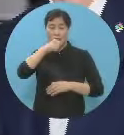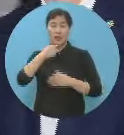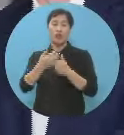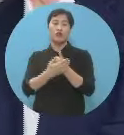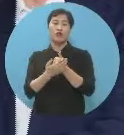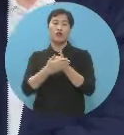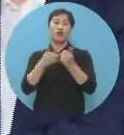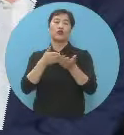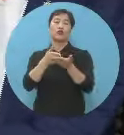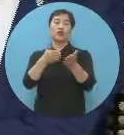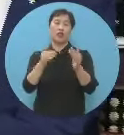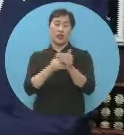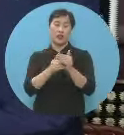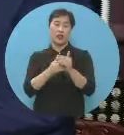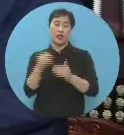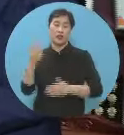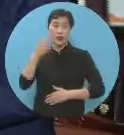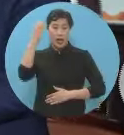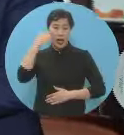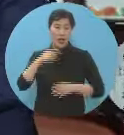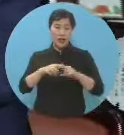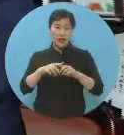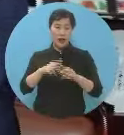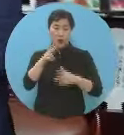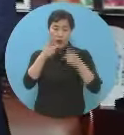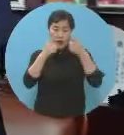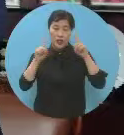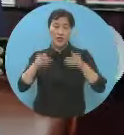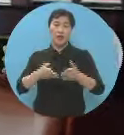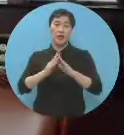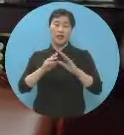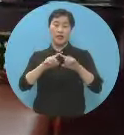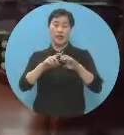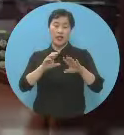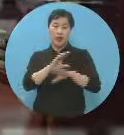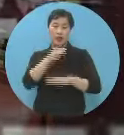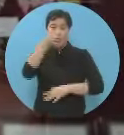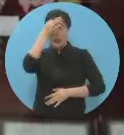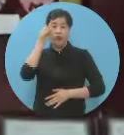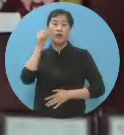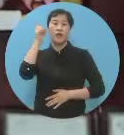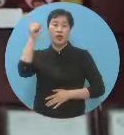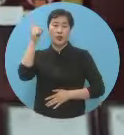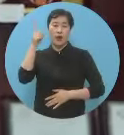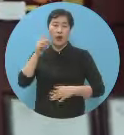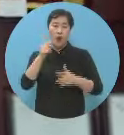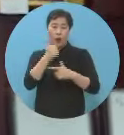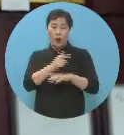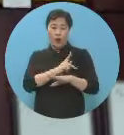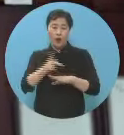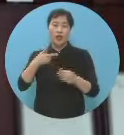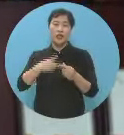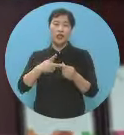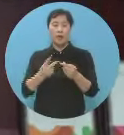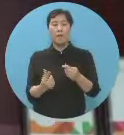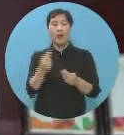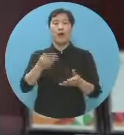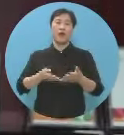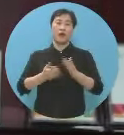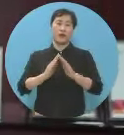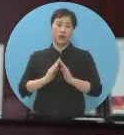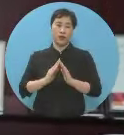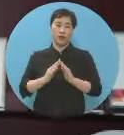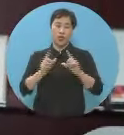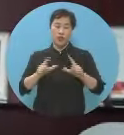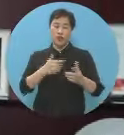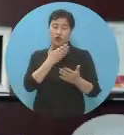지원을 요청했습니다. 또 한전공대 설립과 전기자동차 기술 개발, 호남 고속철도 2단계 조기 완공